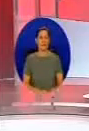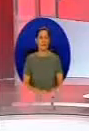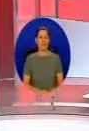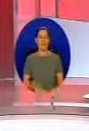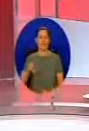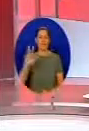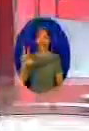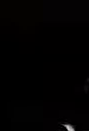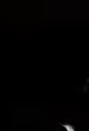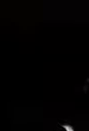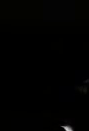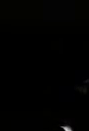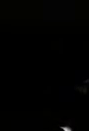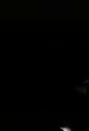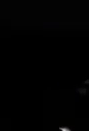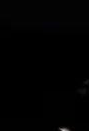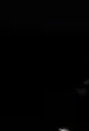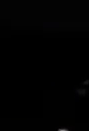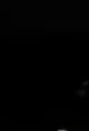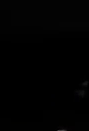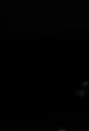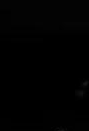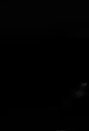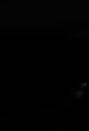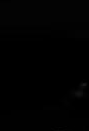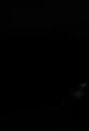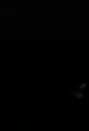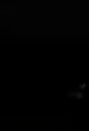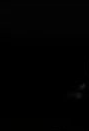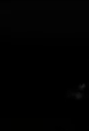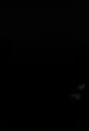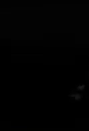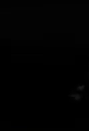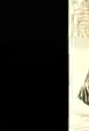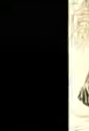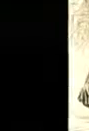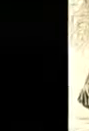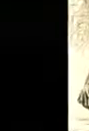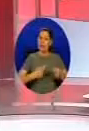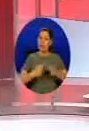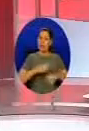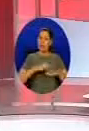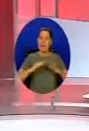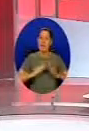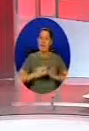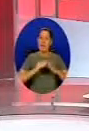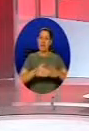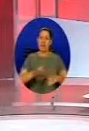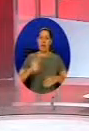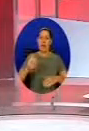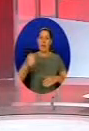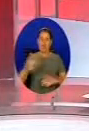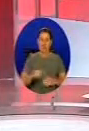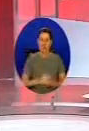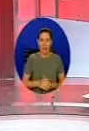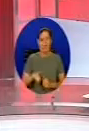צ'רלס דרווין עשה שני מסעות גדולים בחייו. את המסע הראשון עשה במשך 5 שנים על הספינה ביגל. מהלכו למד להכיר